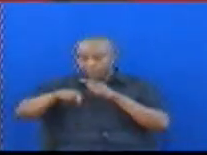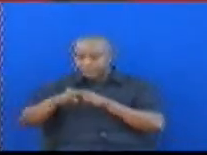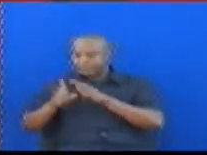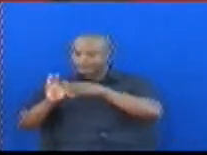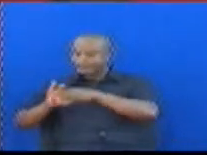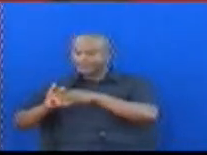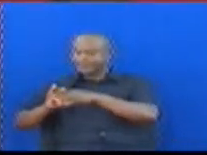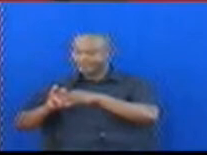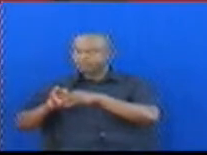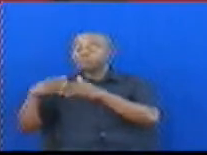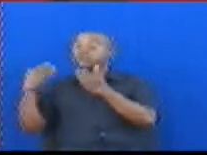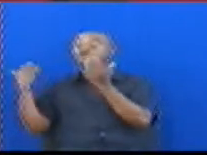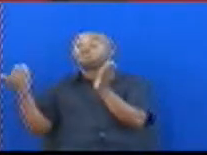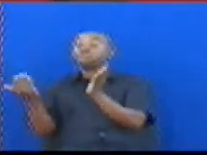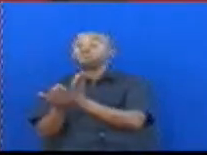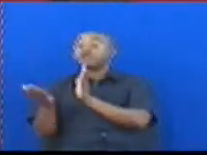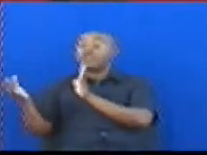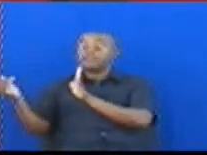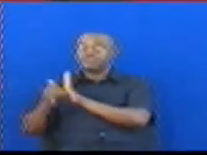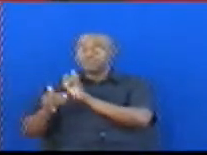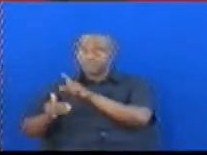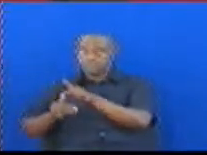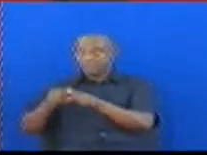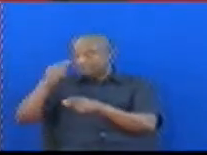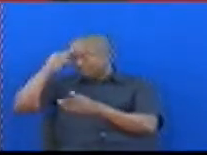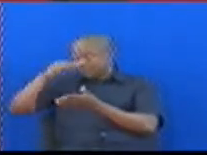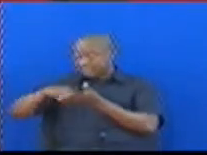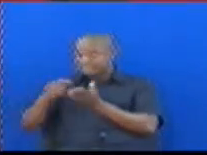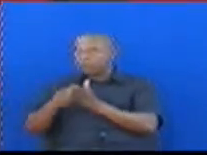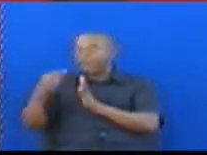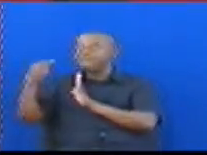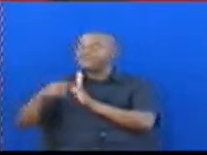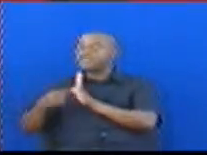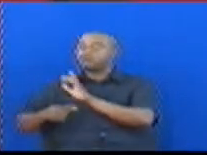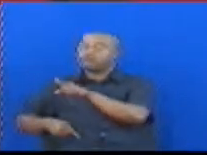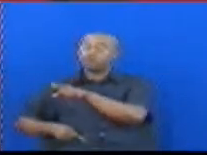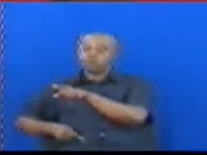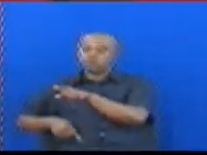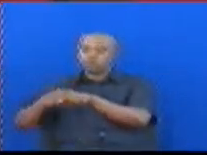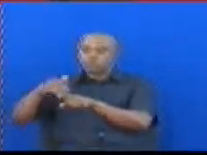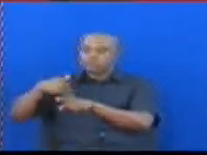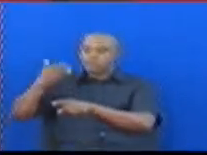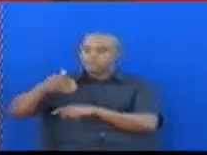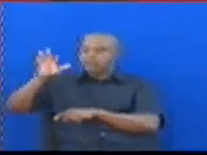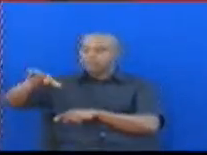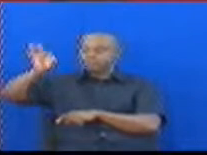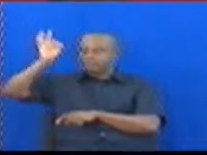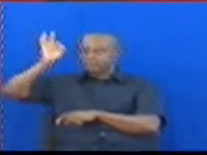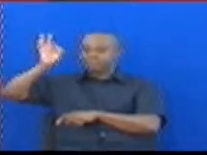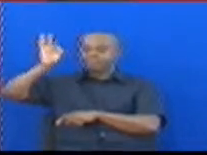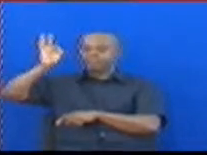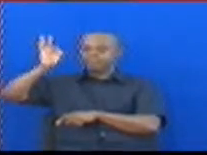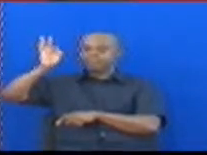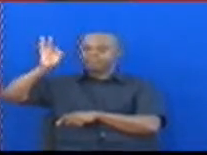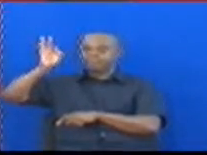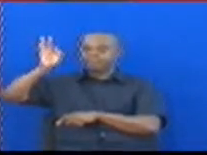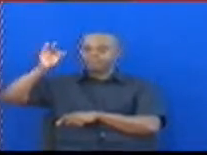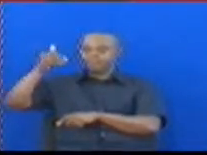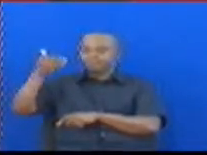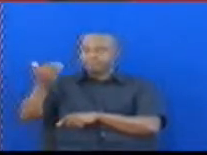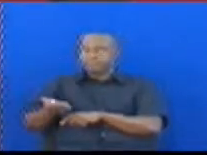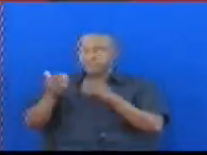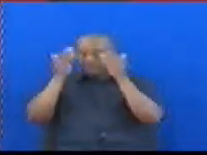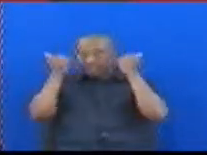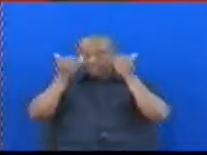ndivyo wawe wana sifa mojawapo ambayo itawawezesha baada ya kuteuliwa na CJ, yani jaji